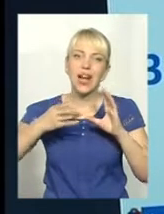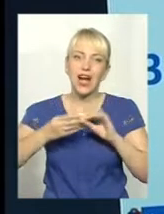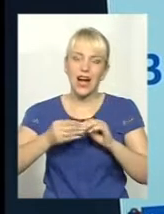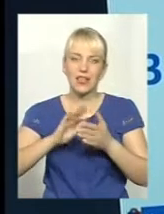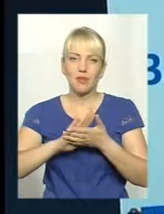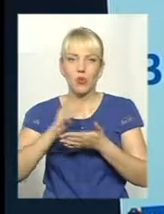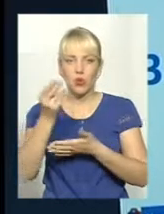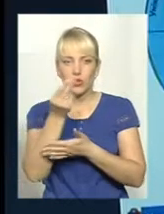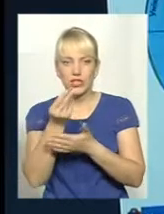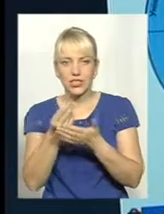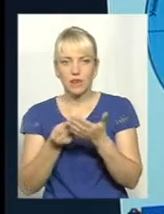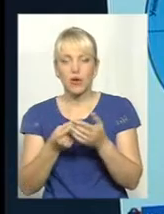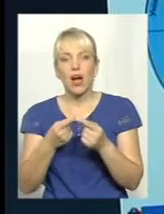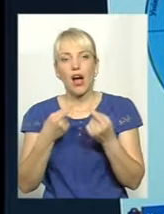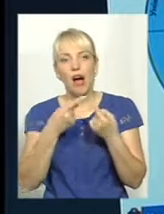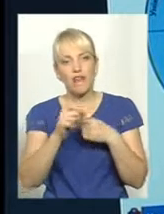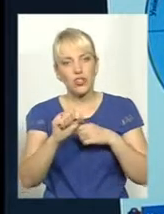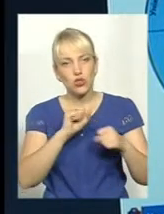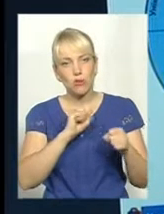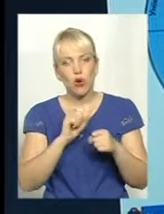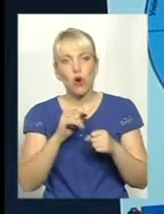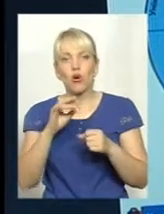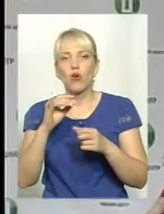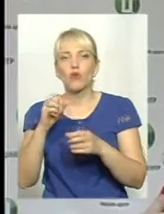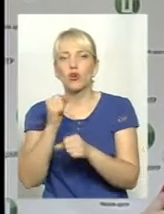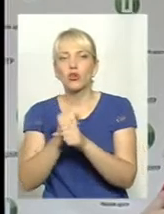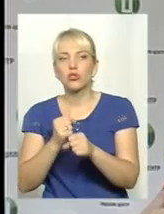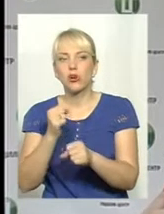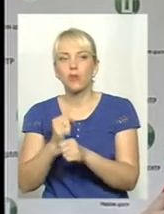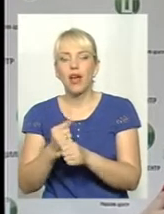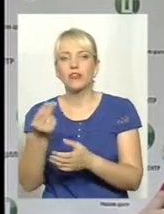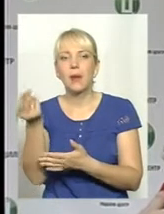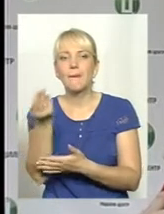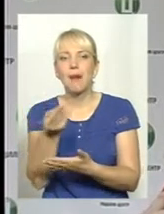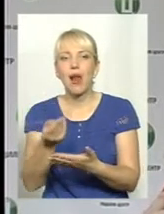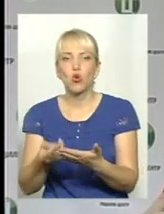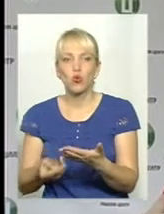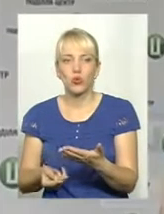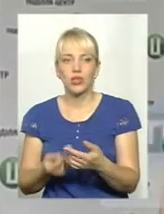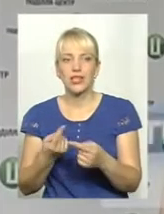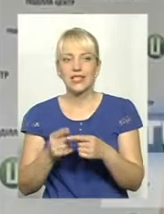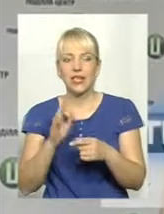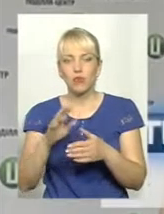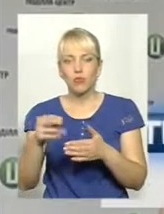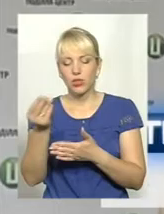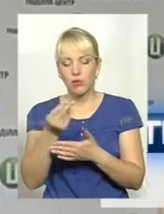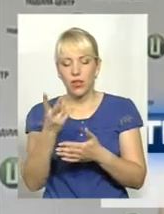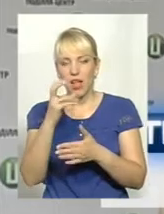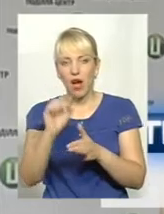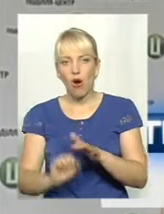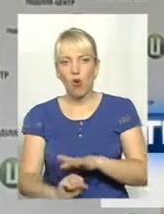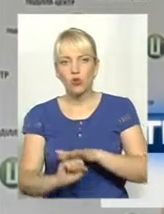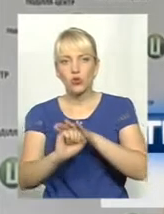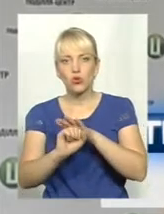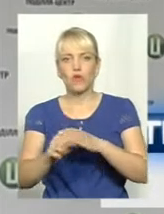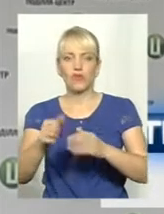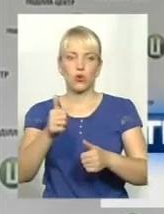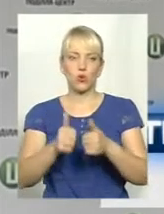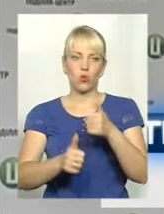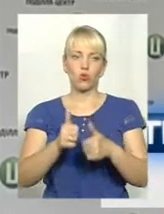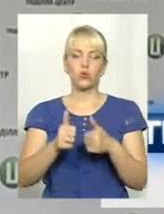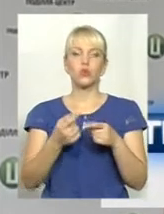роботу саме в напрямку побудови цього бренду. Якщо у департаменті економіки розробляють більш загальні положення